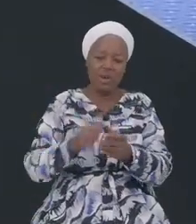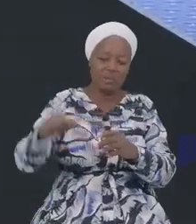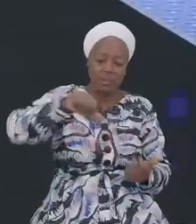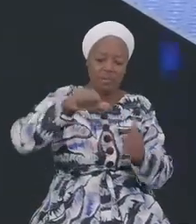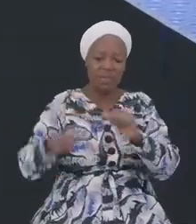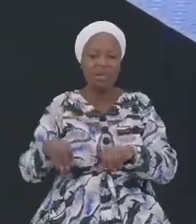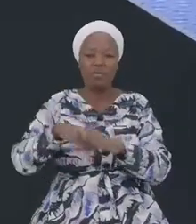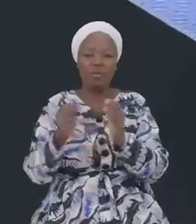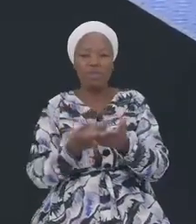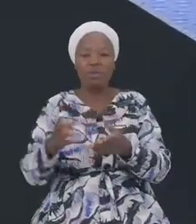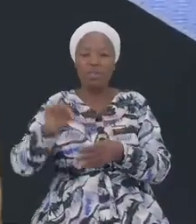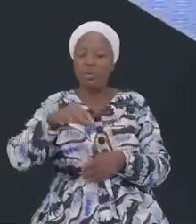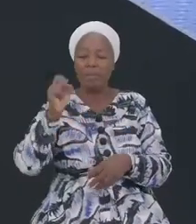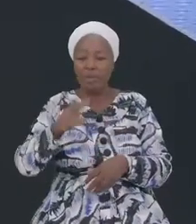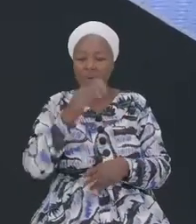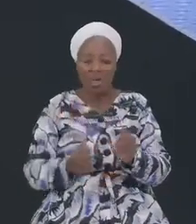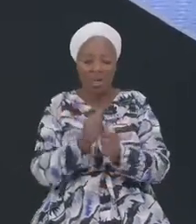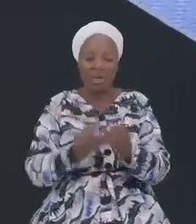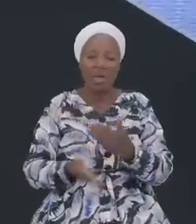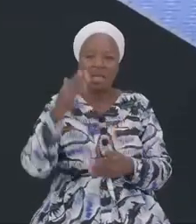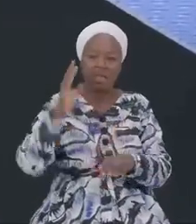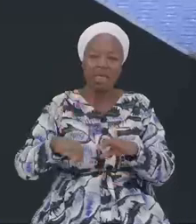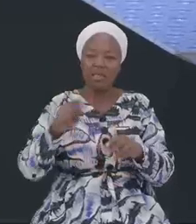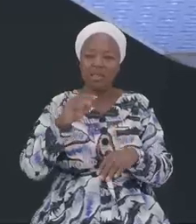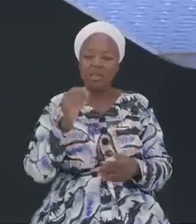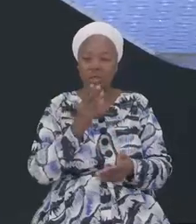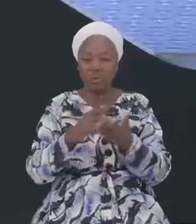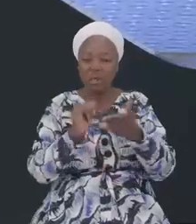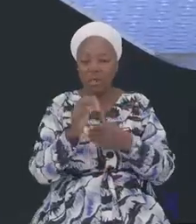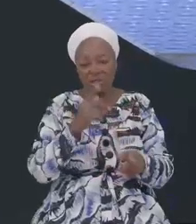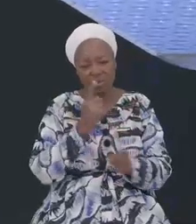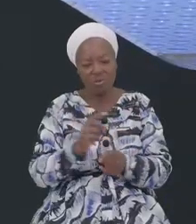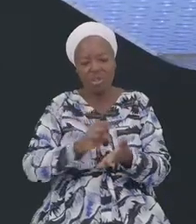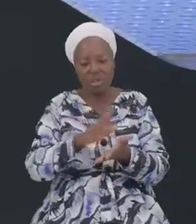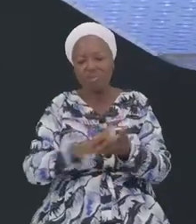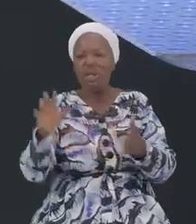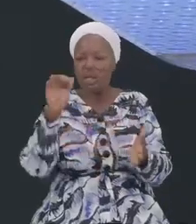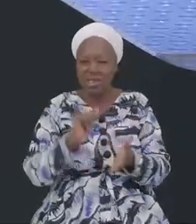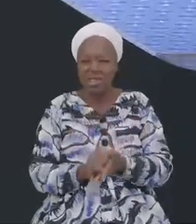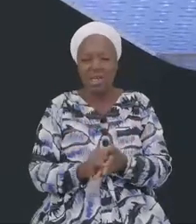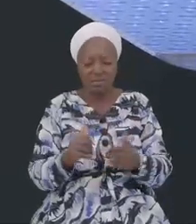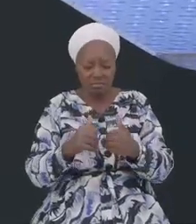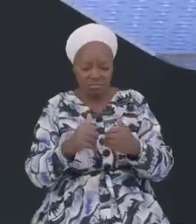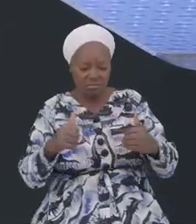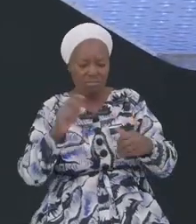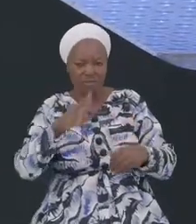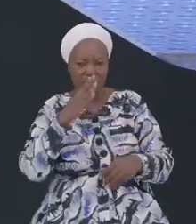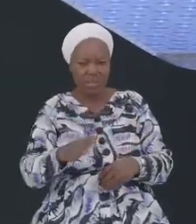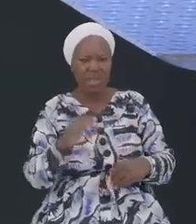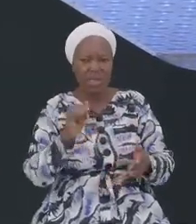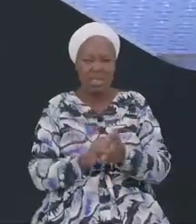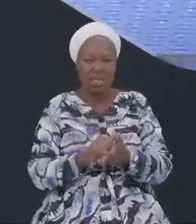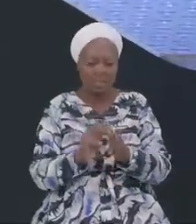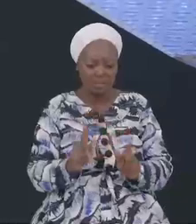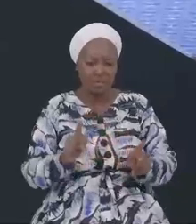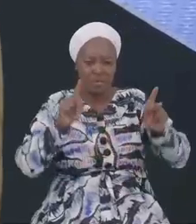la personne qui est seulement sanctifiée uniquement. Vous voyez, cette différence, ce gap doit être là. Cette promotion